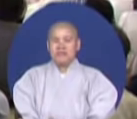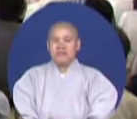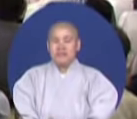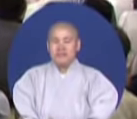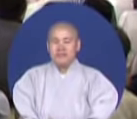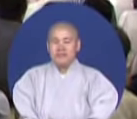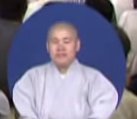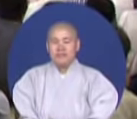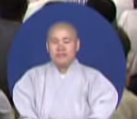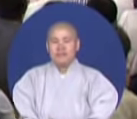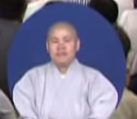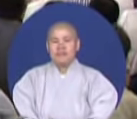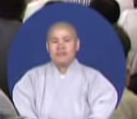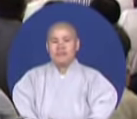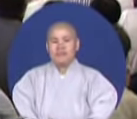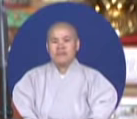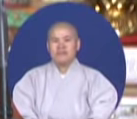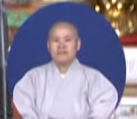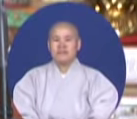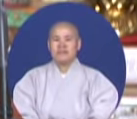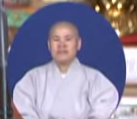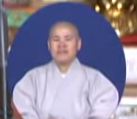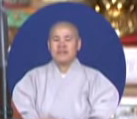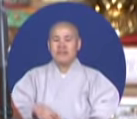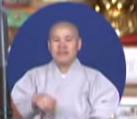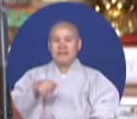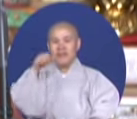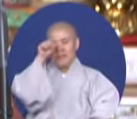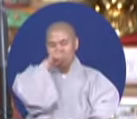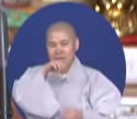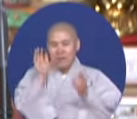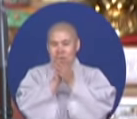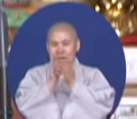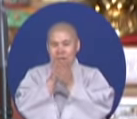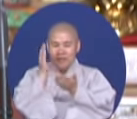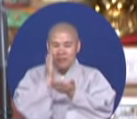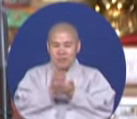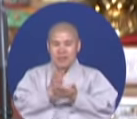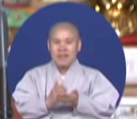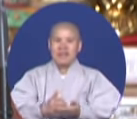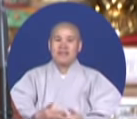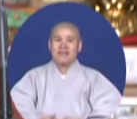아니 공연히 헛박수 치면 안 돼요.